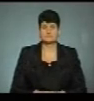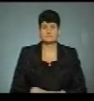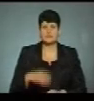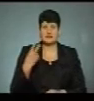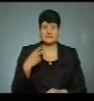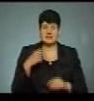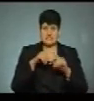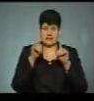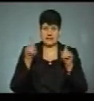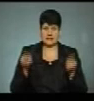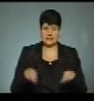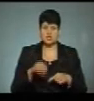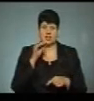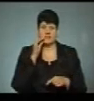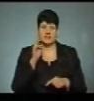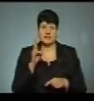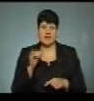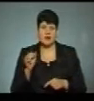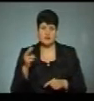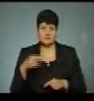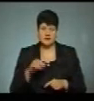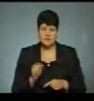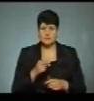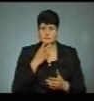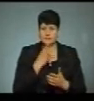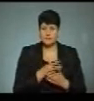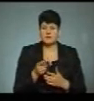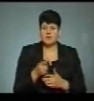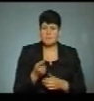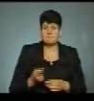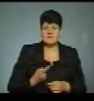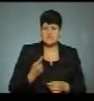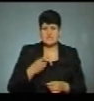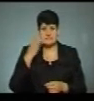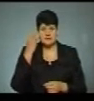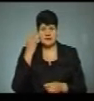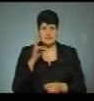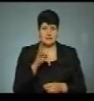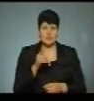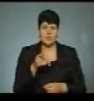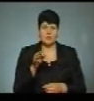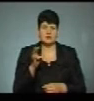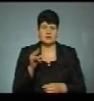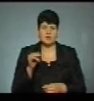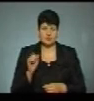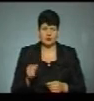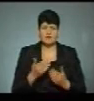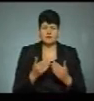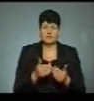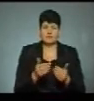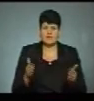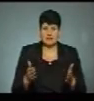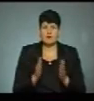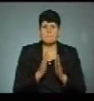Двадцять картин із серії «Шевченкіана» у вишитих полотнах представила в Тернополі майстриня з Хмельницького Ніна Гончарук. Виставку відкрили в бібліотеці номер 4,